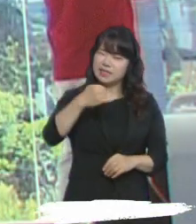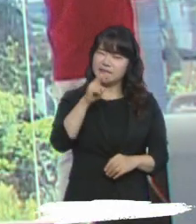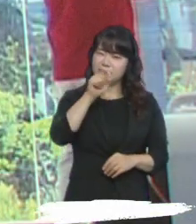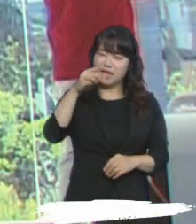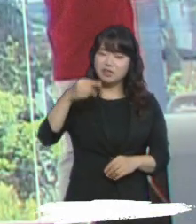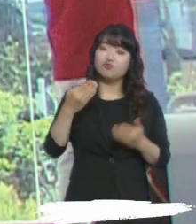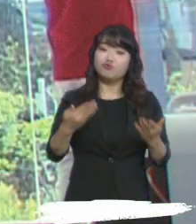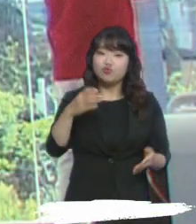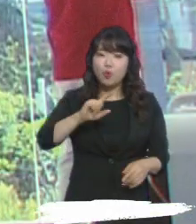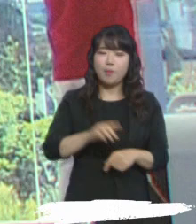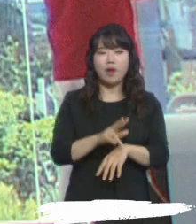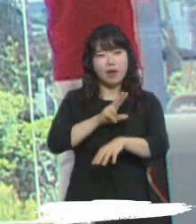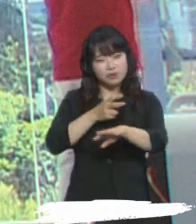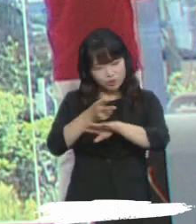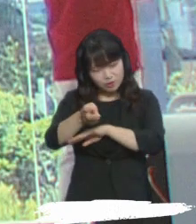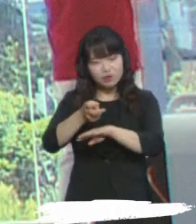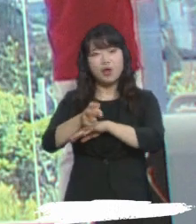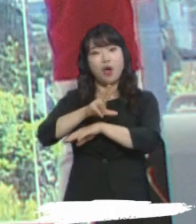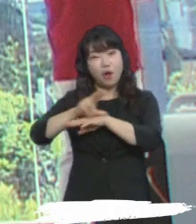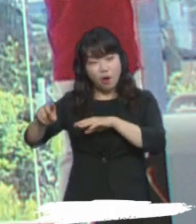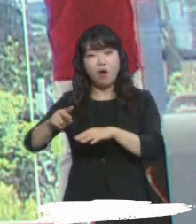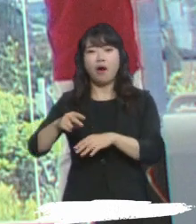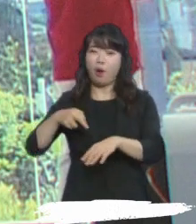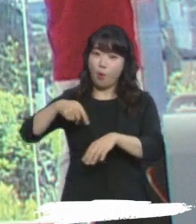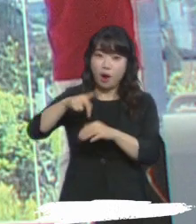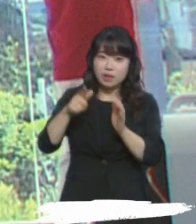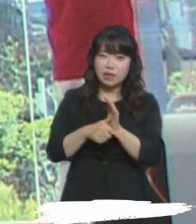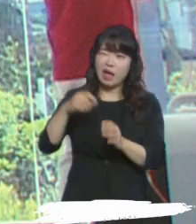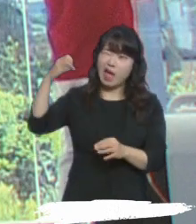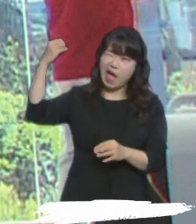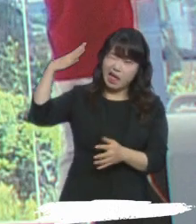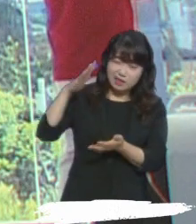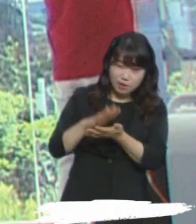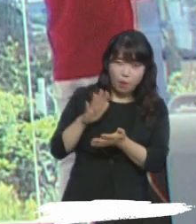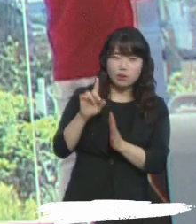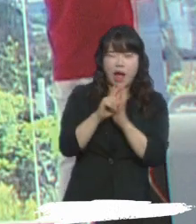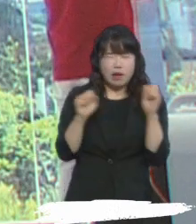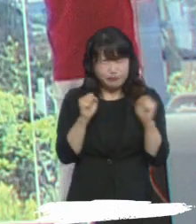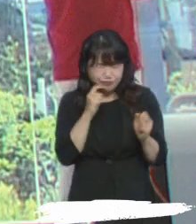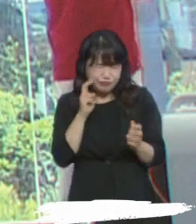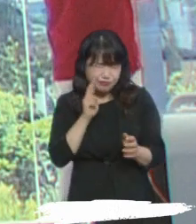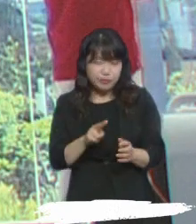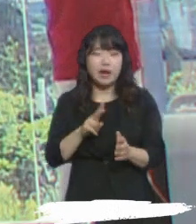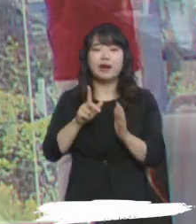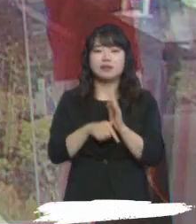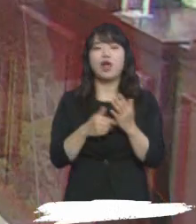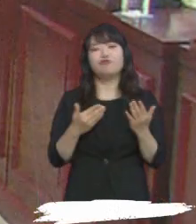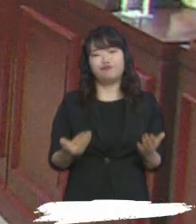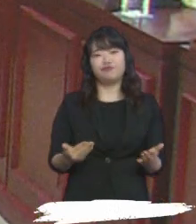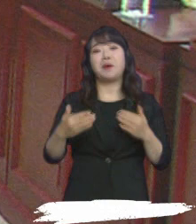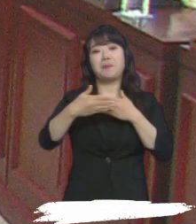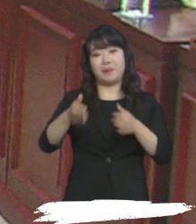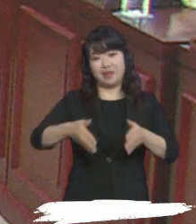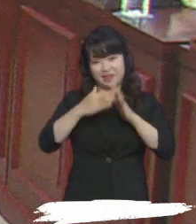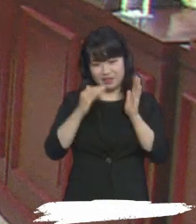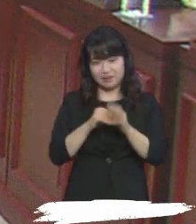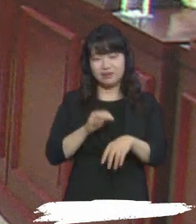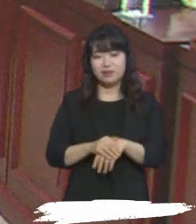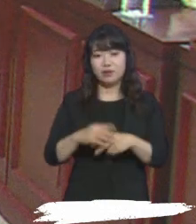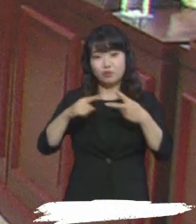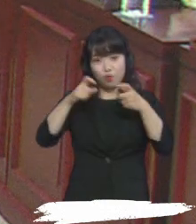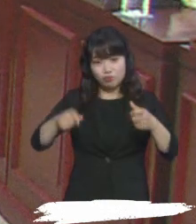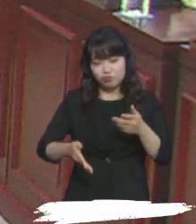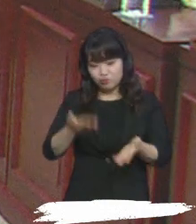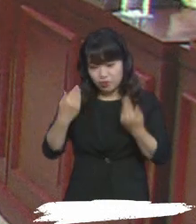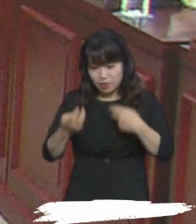쉼터는 대중교통을 이용하는 주민이 폭염과 한파를 피할 수 있도록 해주는 시설인데요. 동대문구의회는 행정사무감사에서